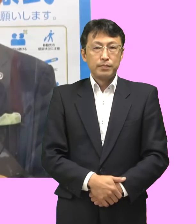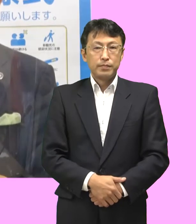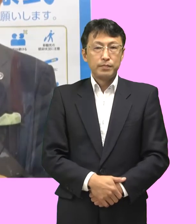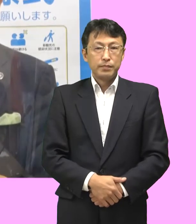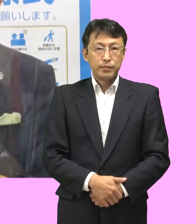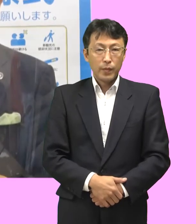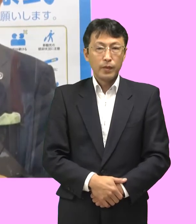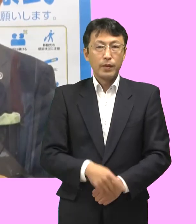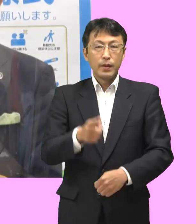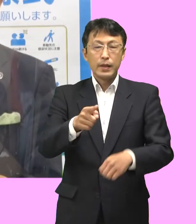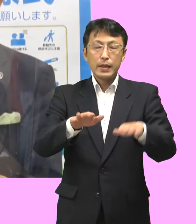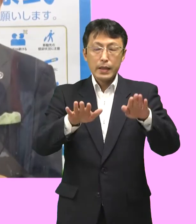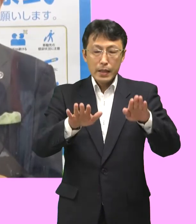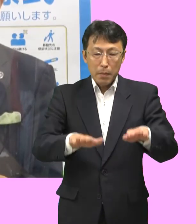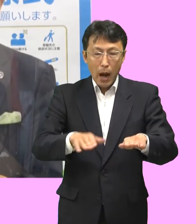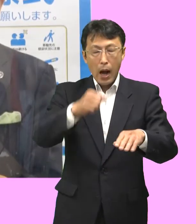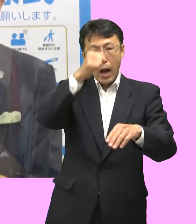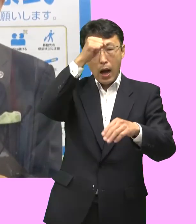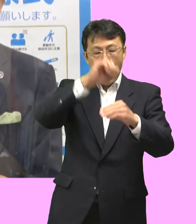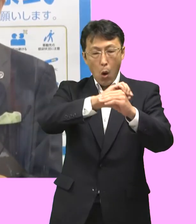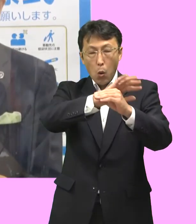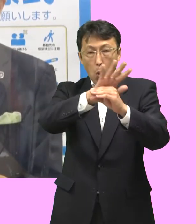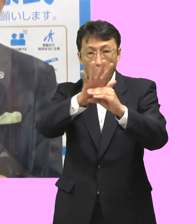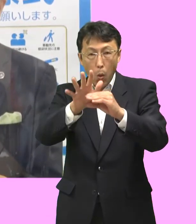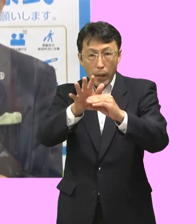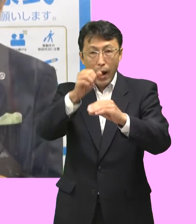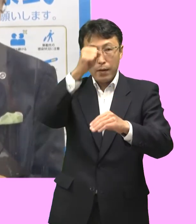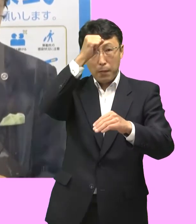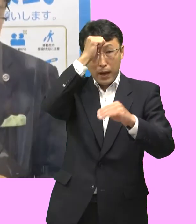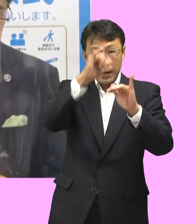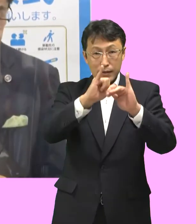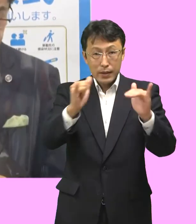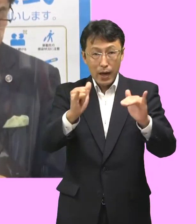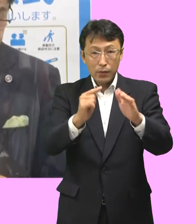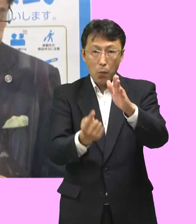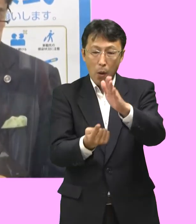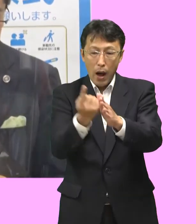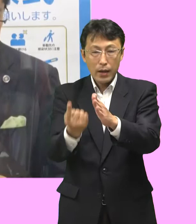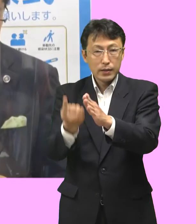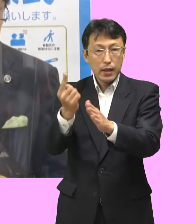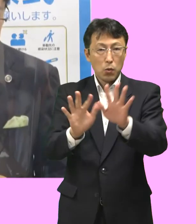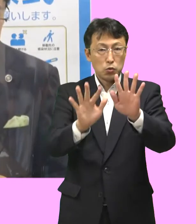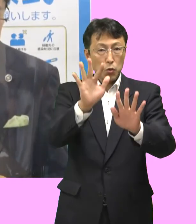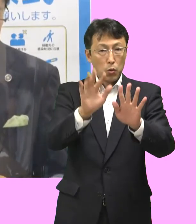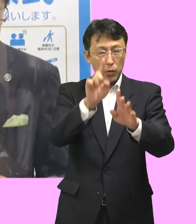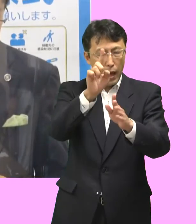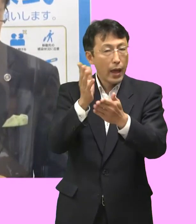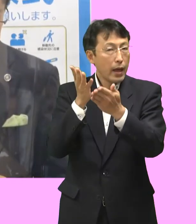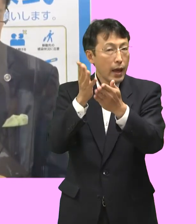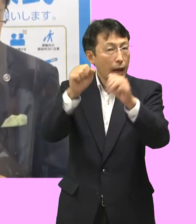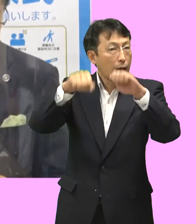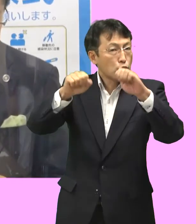新型コロナの感染症患者、市内発生についてのことで、はい、ちょっと確認させていただきたいんですが、